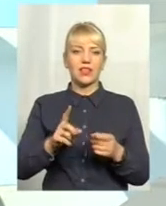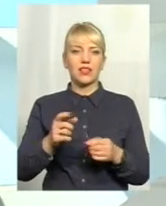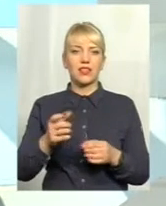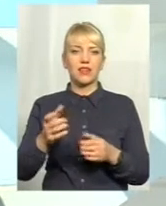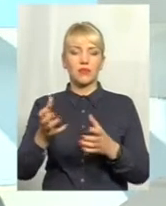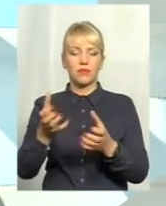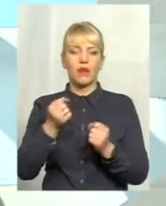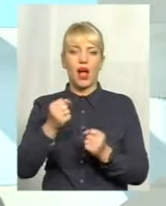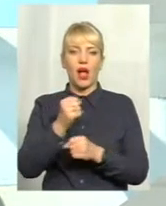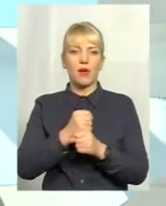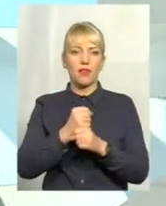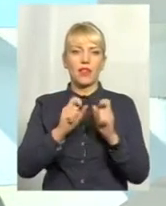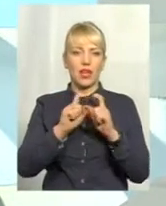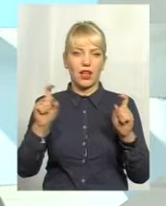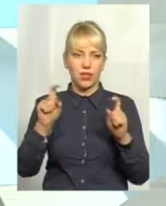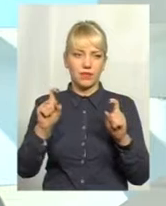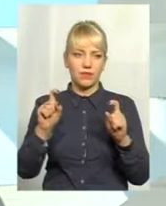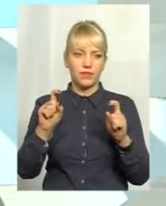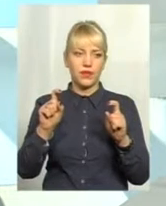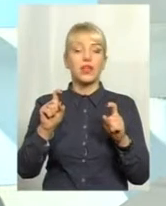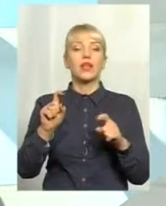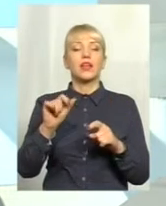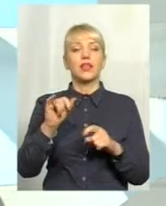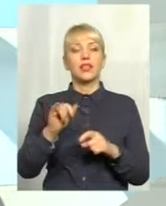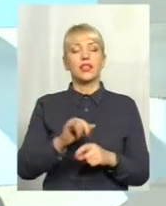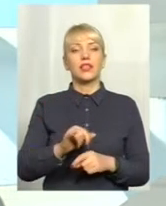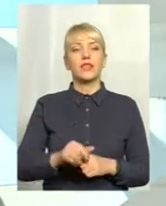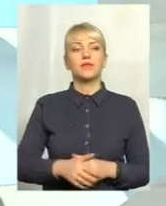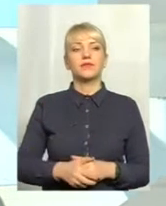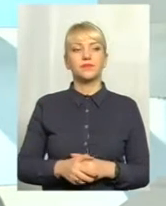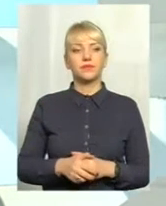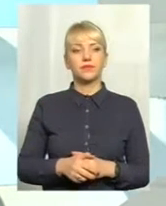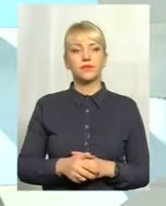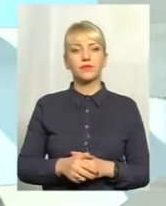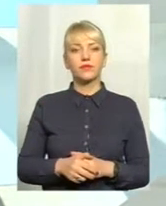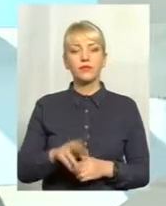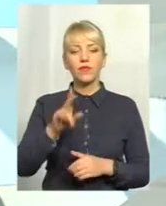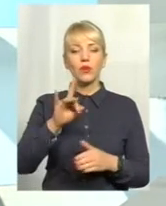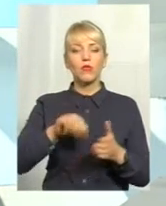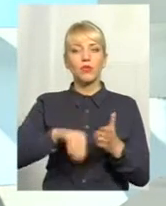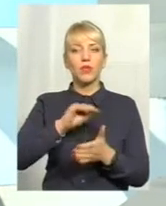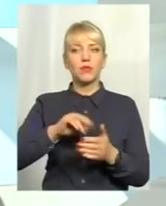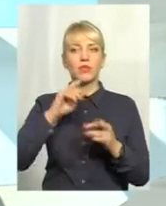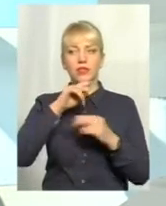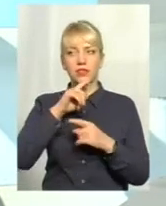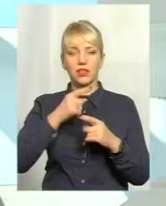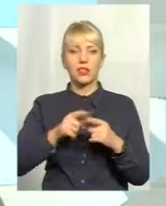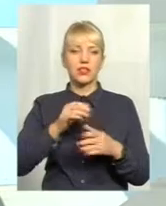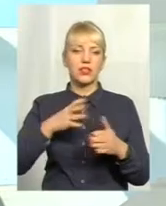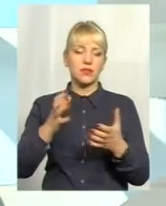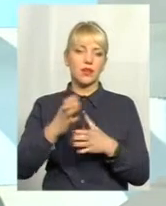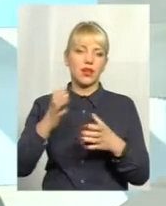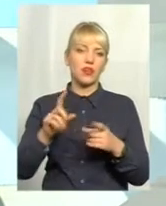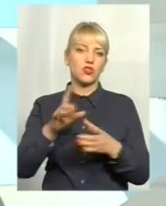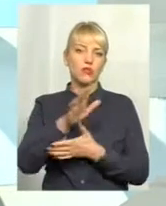аптеці. Тобто купив ліки, ту квитанцію, по яких про придбання цих ліків, відповідно, необхідно зберігати для того,